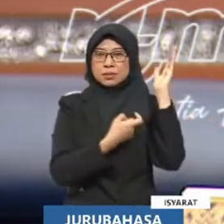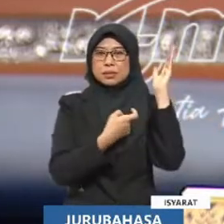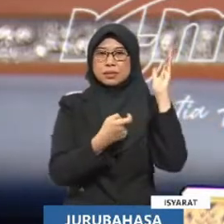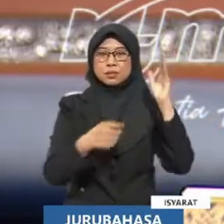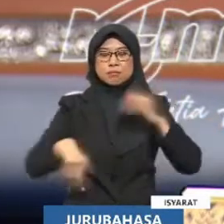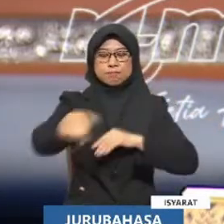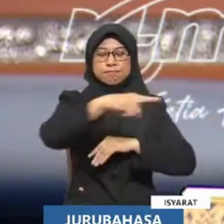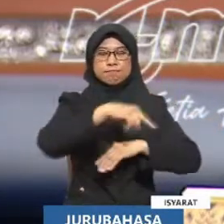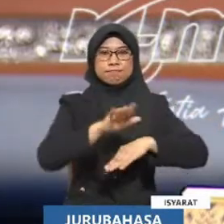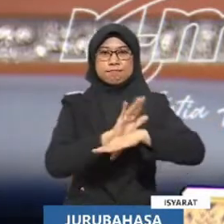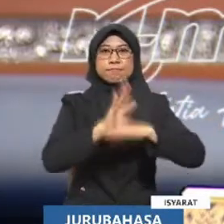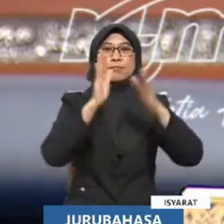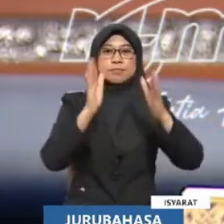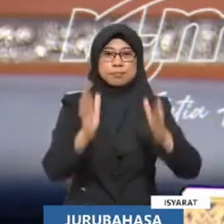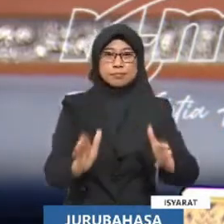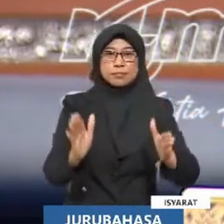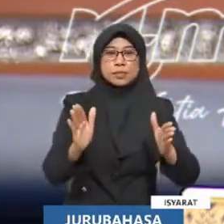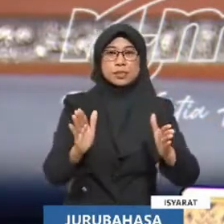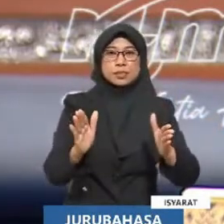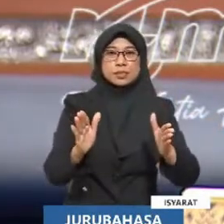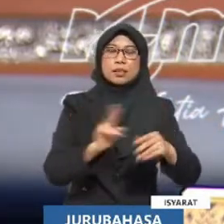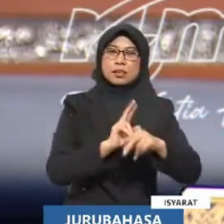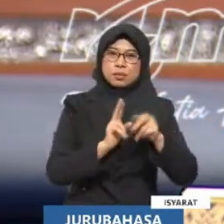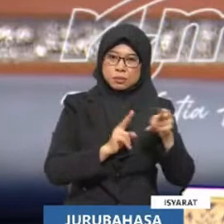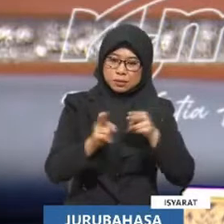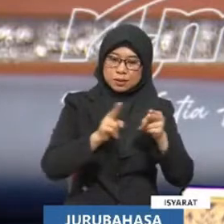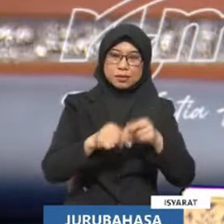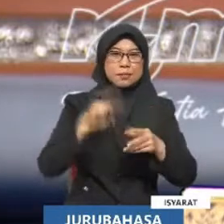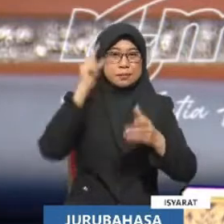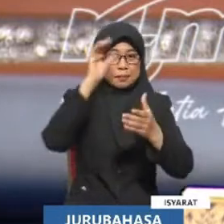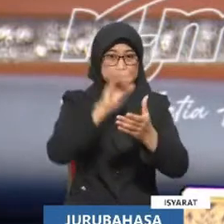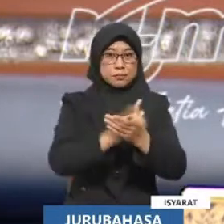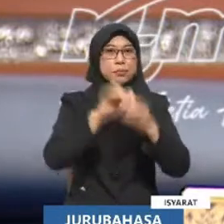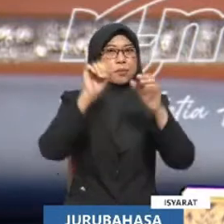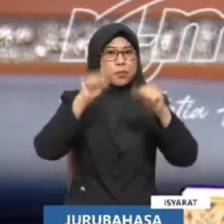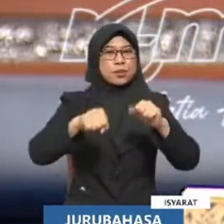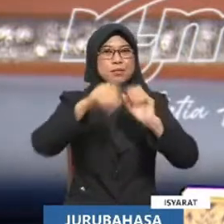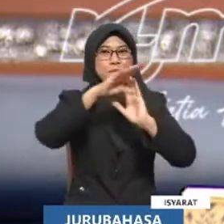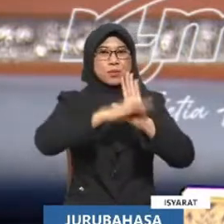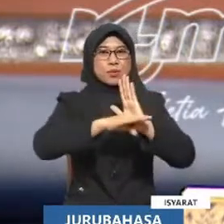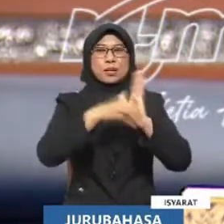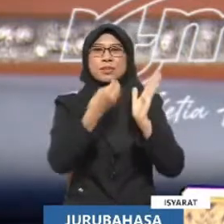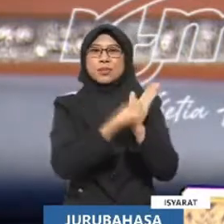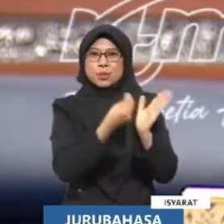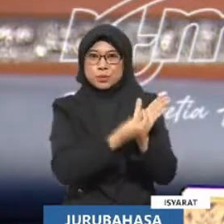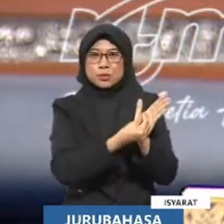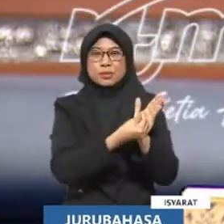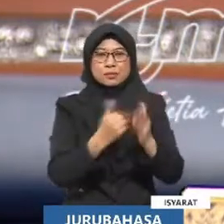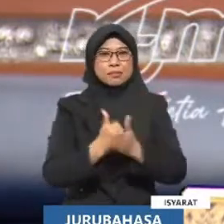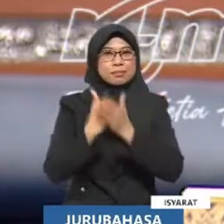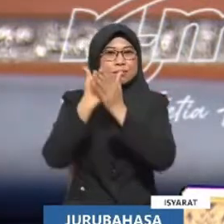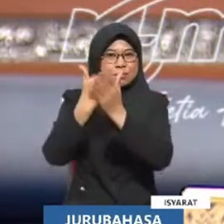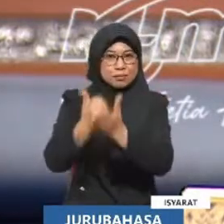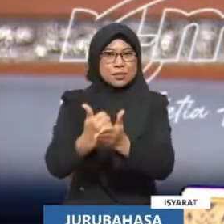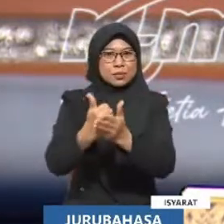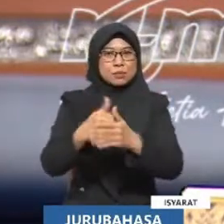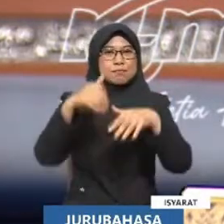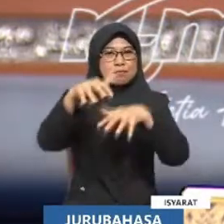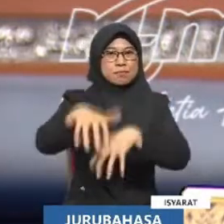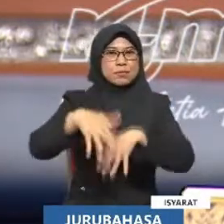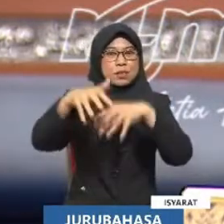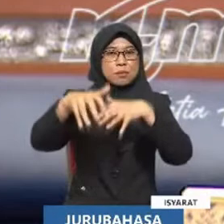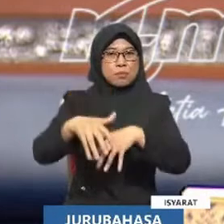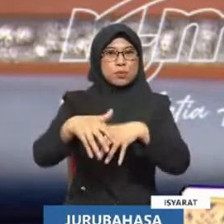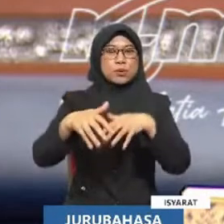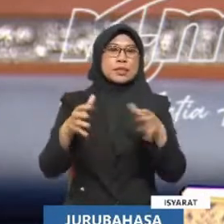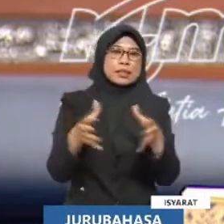kalangan Permai industri perabot Nesya use ini Saya yakin dan percaya Karena boleh mengurangkan pos dan juga membantu Kebon